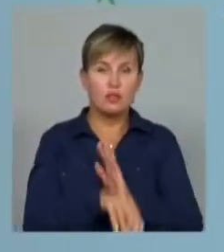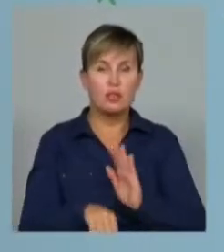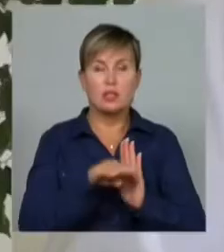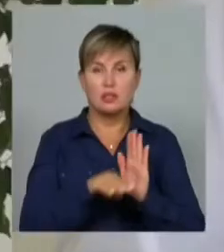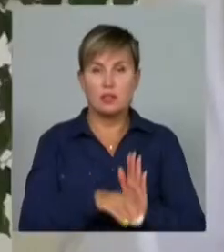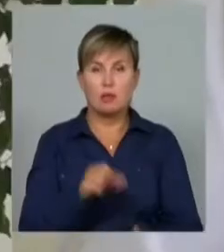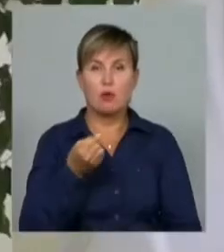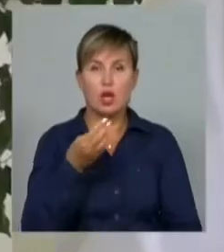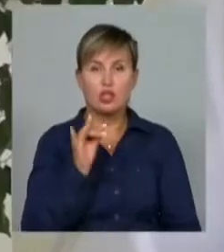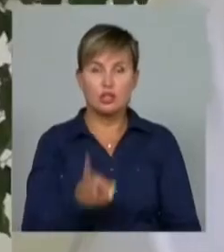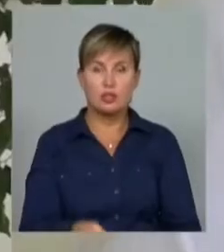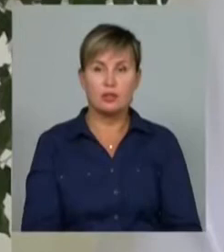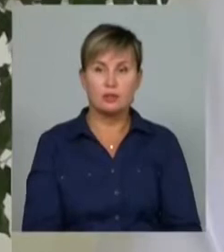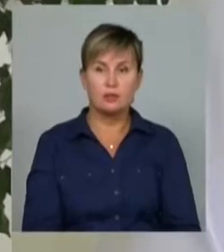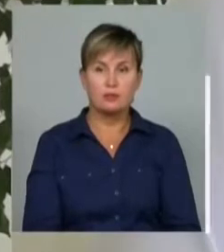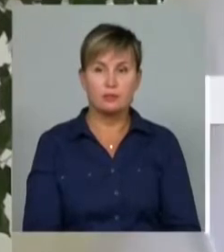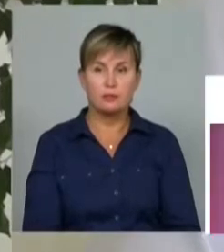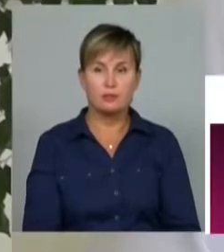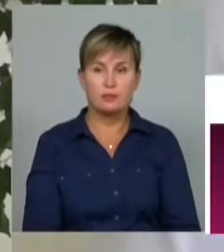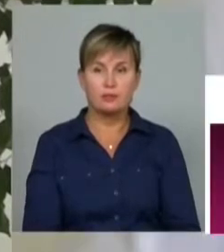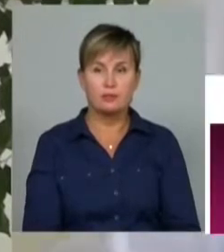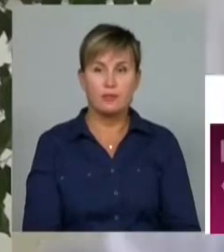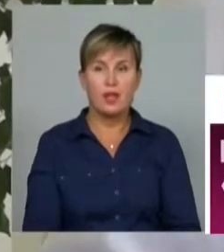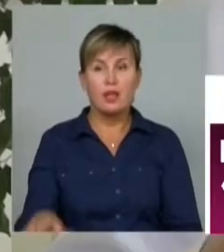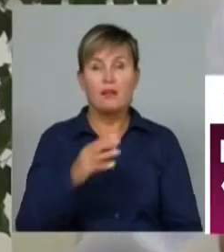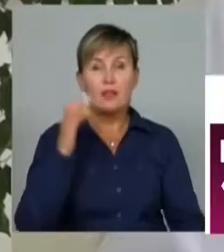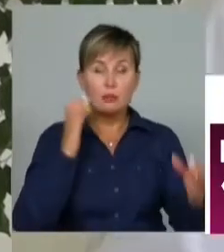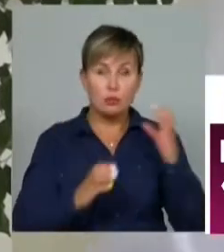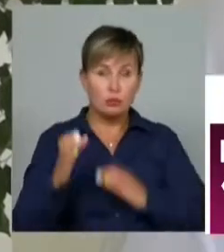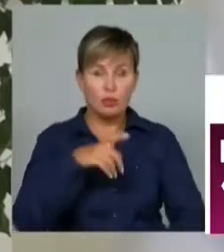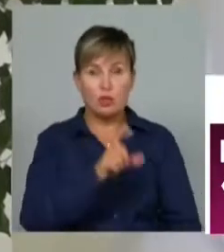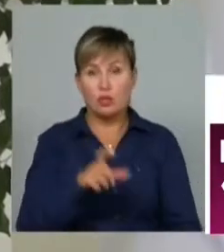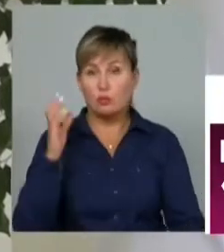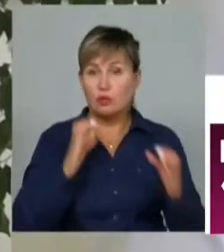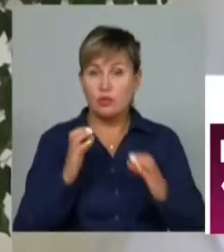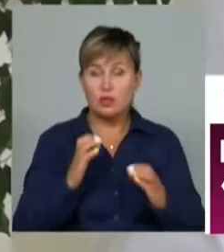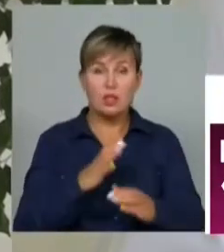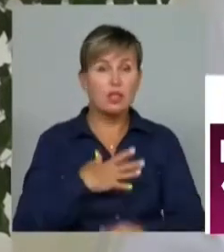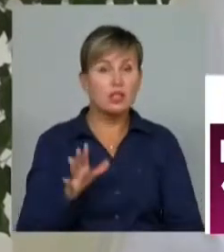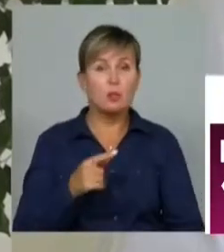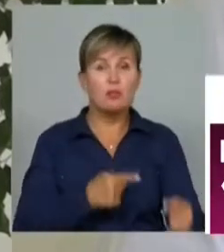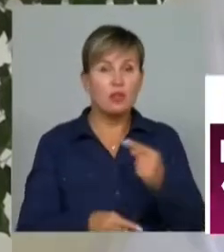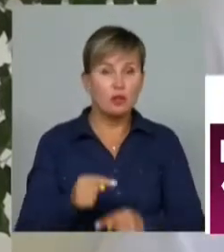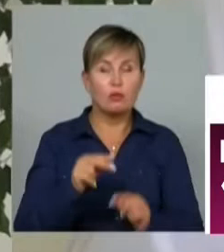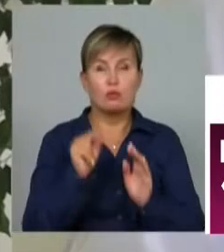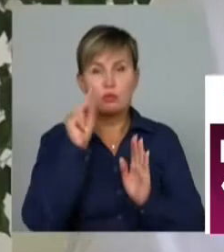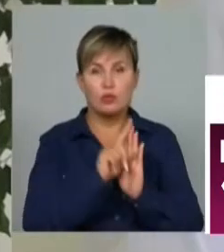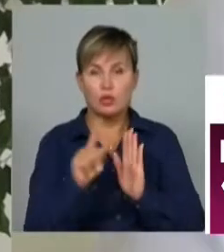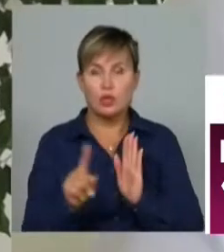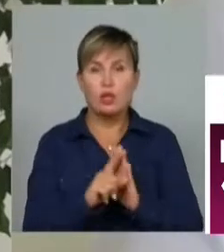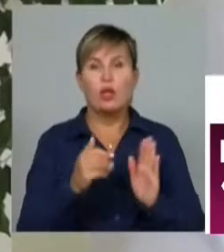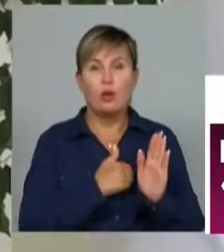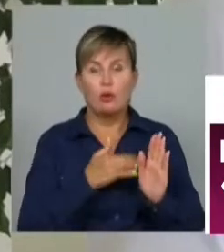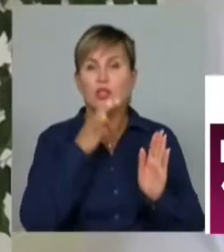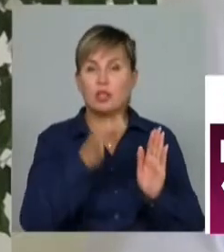шик оффлайн формата всем студентам и сотрудникам университета не терпится вернуться к оффлайн обучению хочется